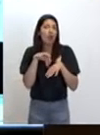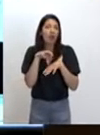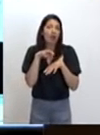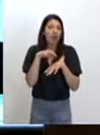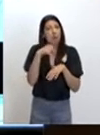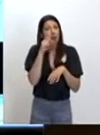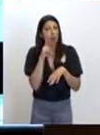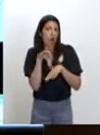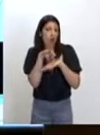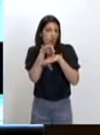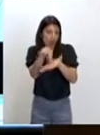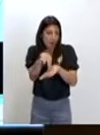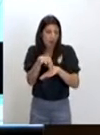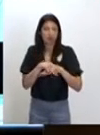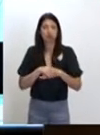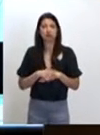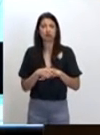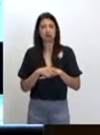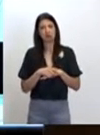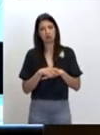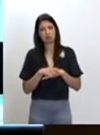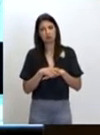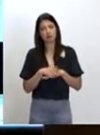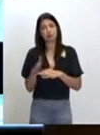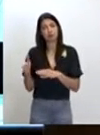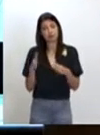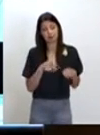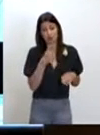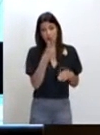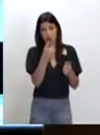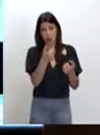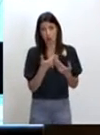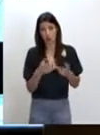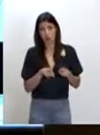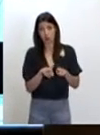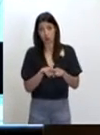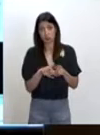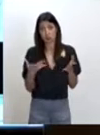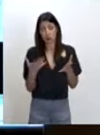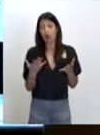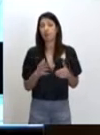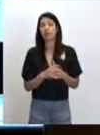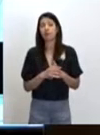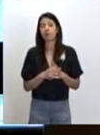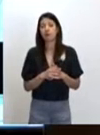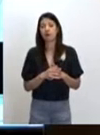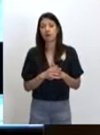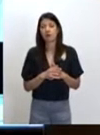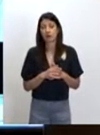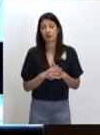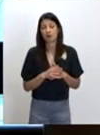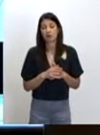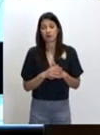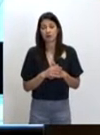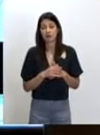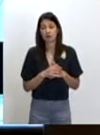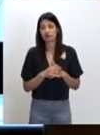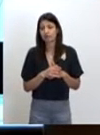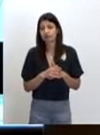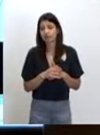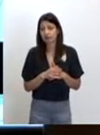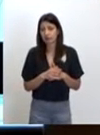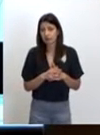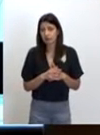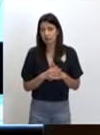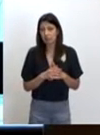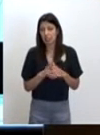parentalité. Un volet également solidaire à souligner dans cette offre, puisque de